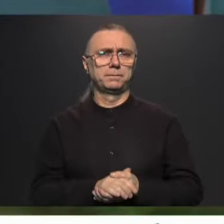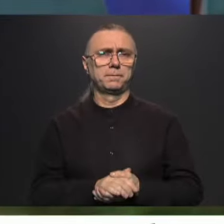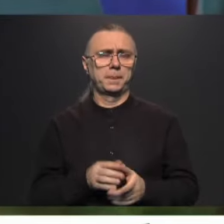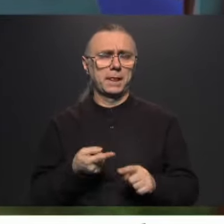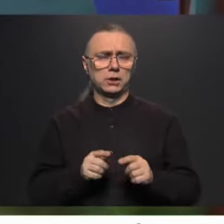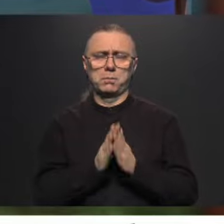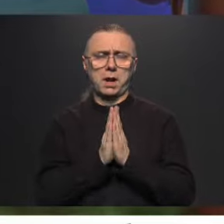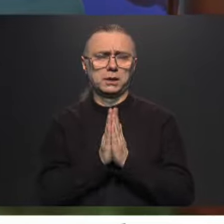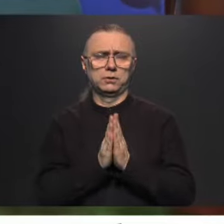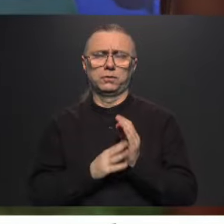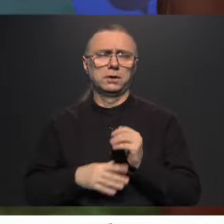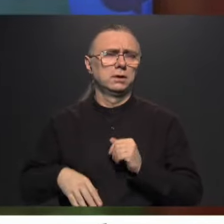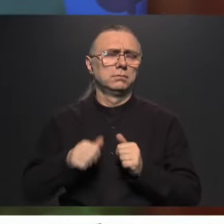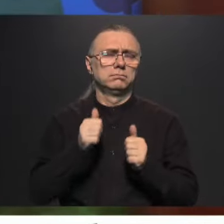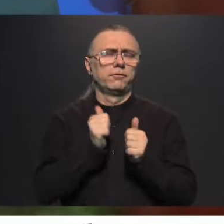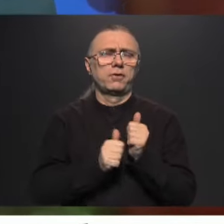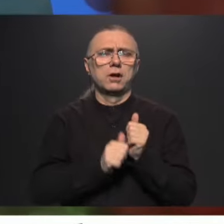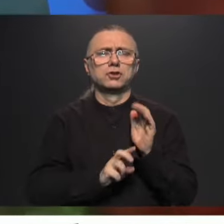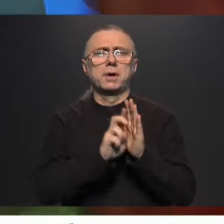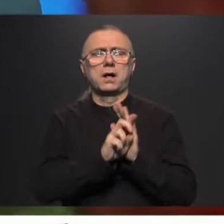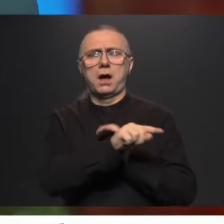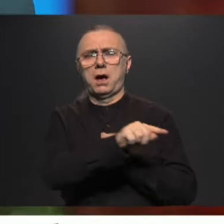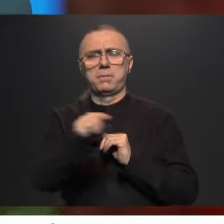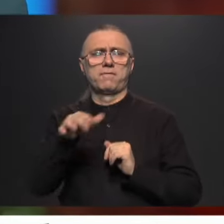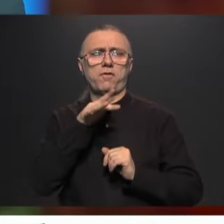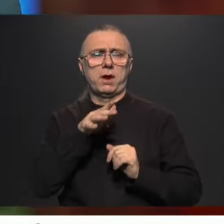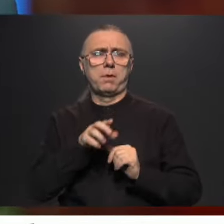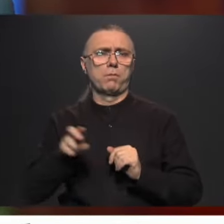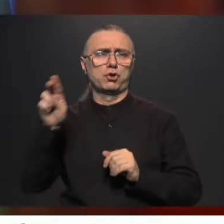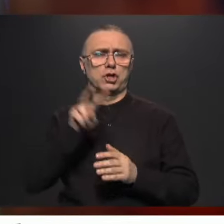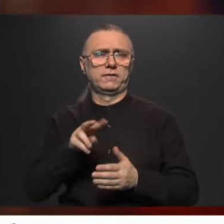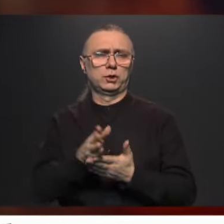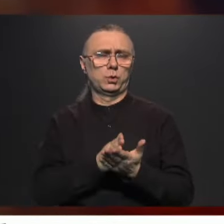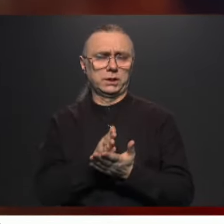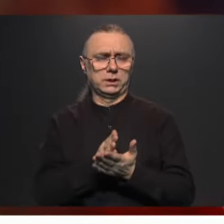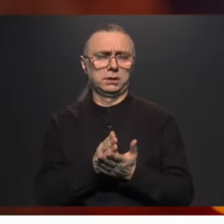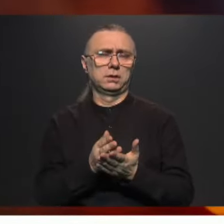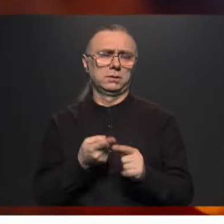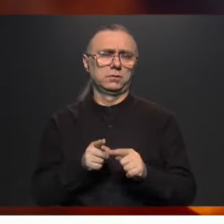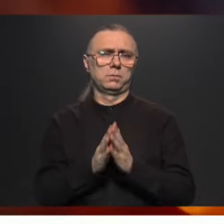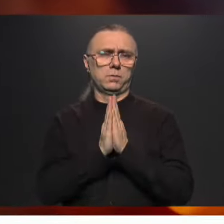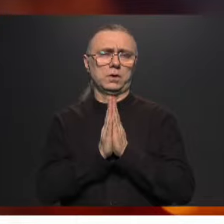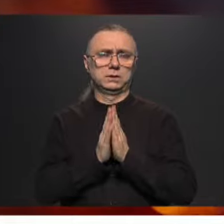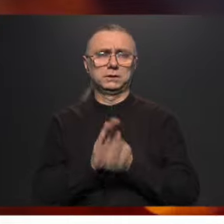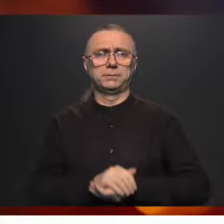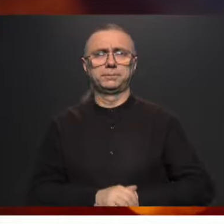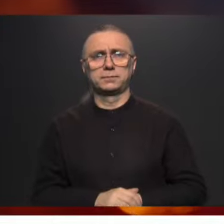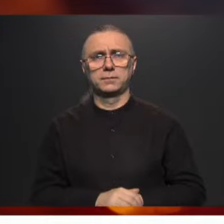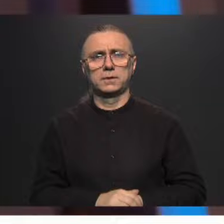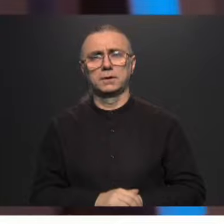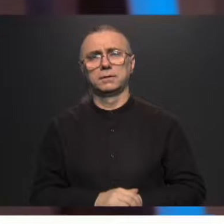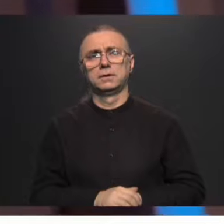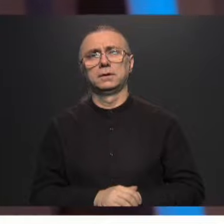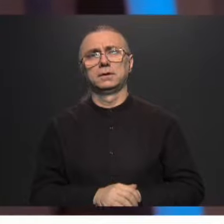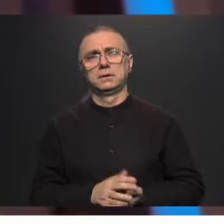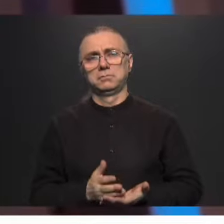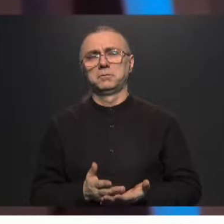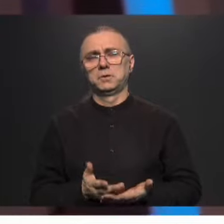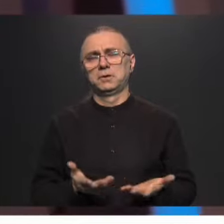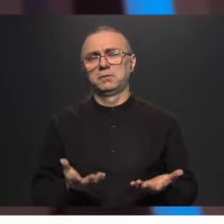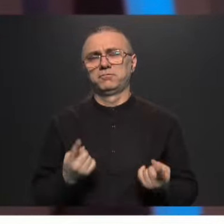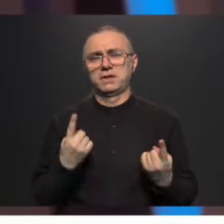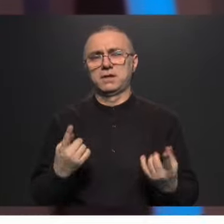литургией этой молитвой молятся. И я думаю, что вот такой вот мой совет на эту тему. Спасибо большое, да, очень доступные аллегории ваши,